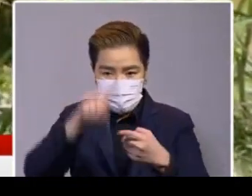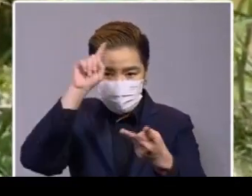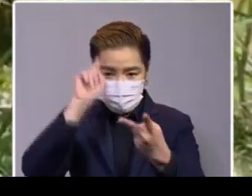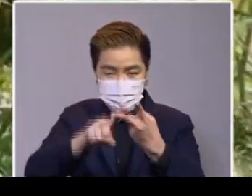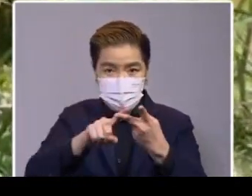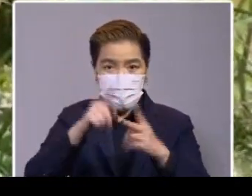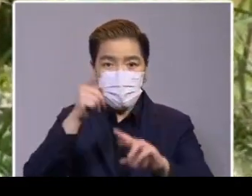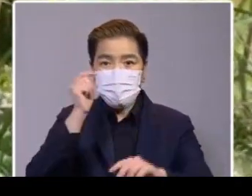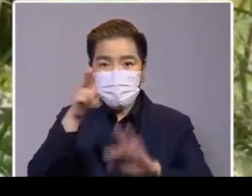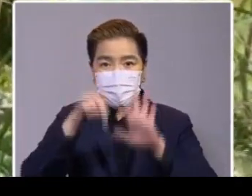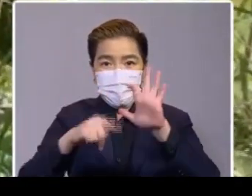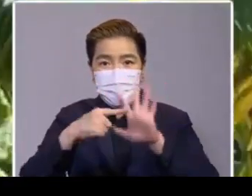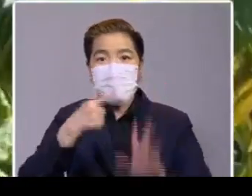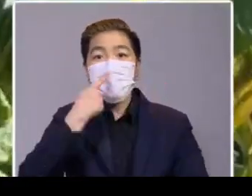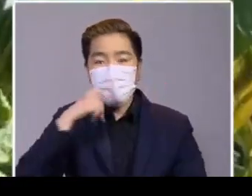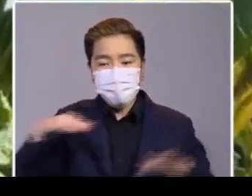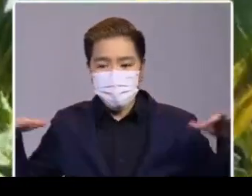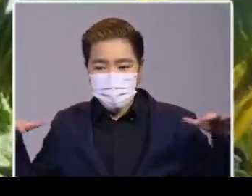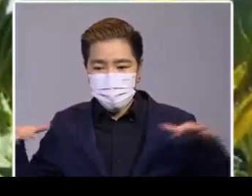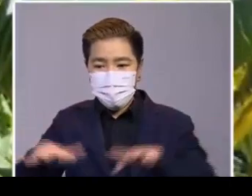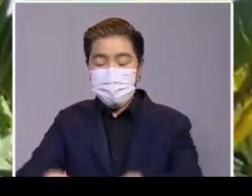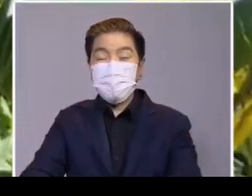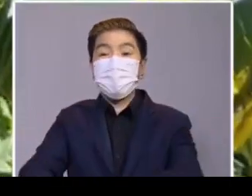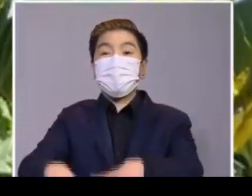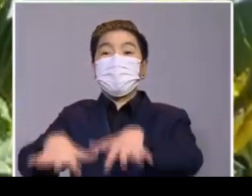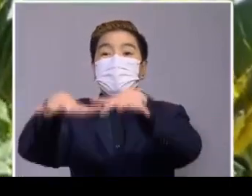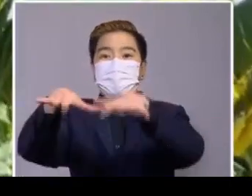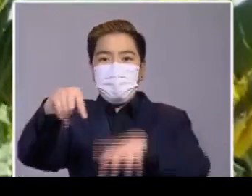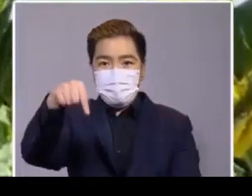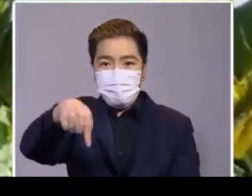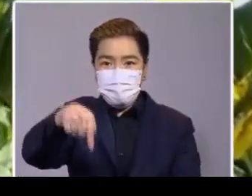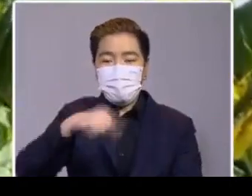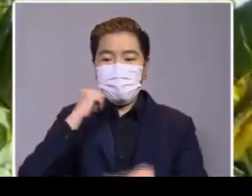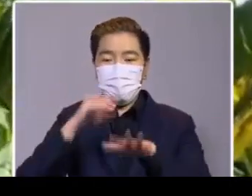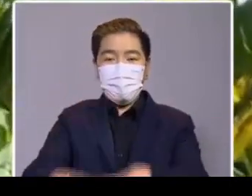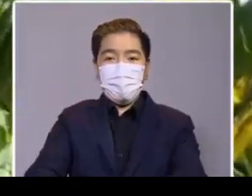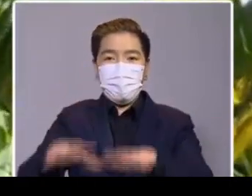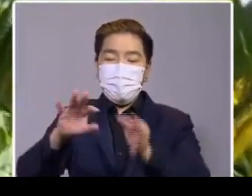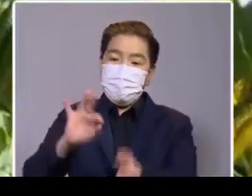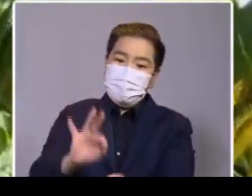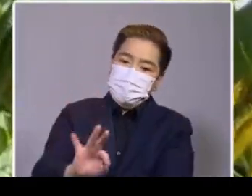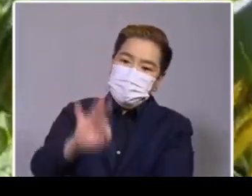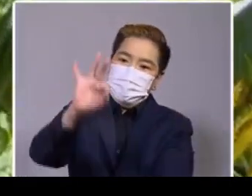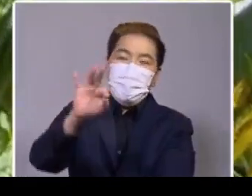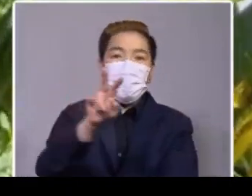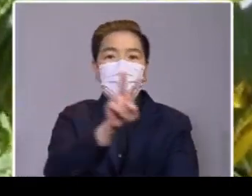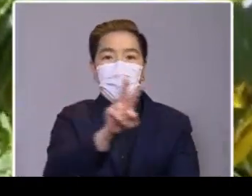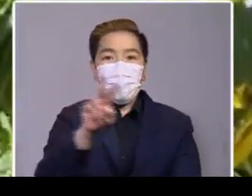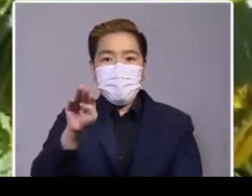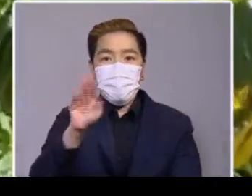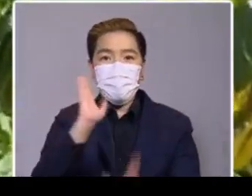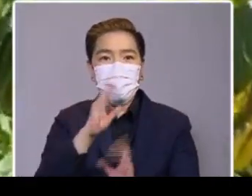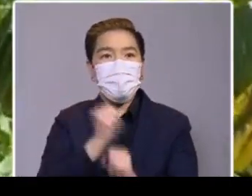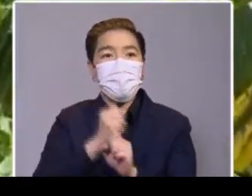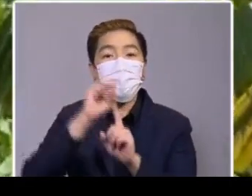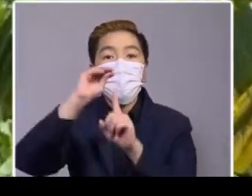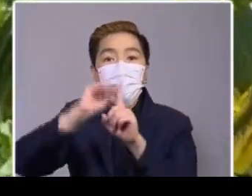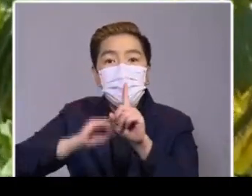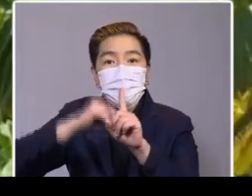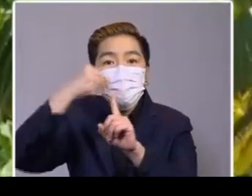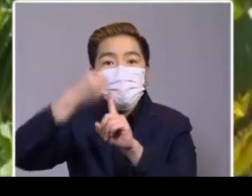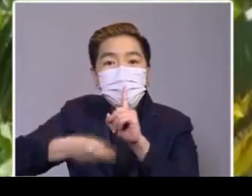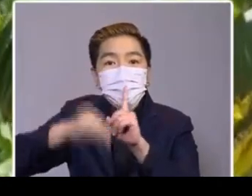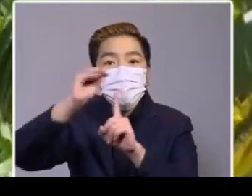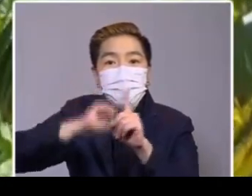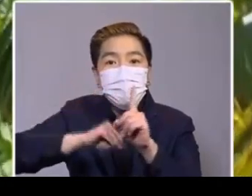ลำธารแดงที่ไหลบ่ามาท่วมในพื้นที่ตอนนี้สูงมากบางจุดนี้คุณผู้ชม 2เมตรและเกษตรกรเห็นไหมครับปลูกกล้วยอยู่แบบนี้นะฮะ